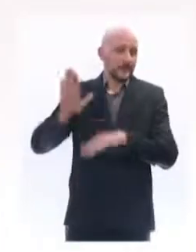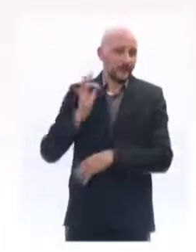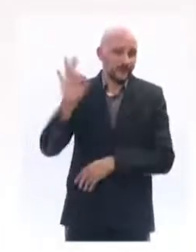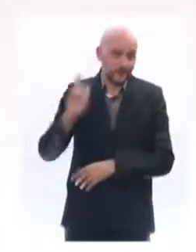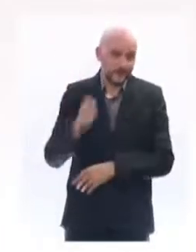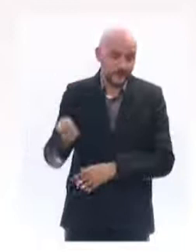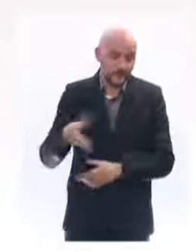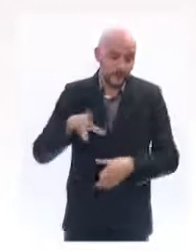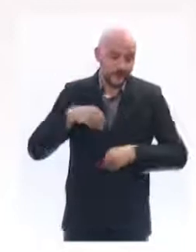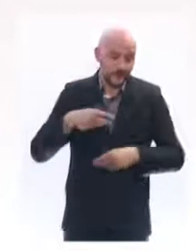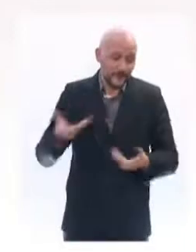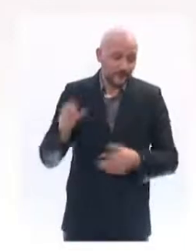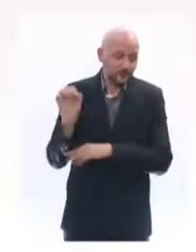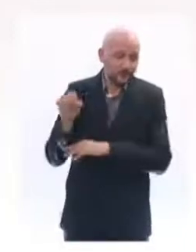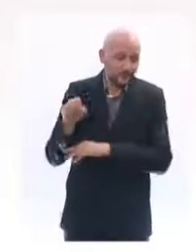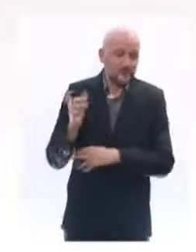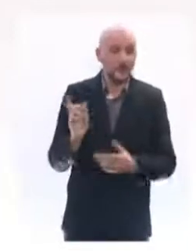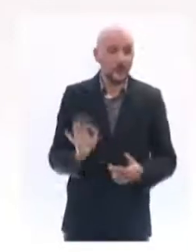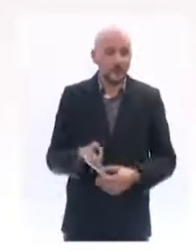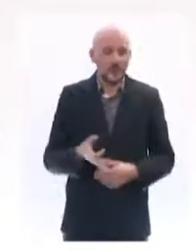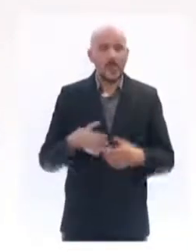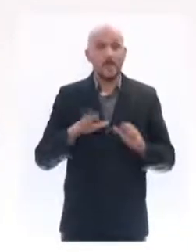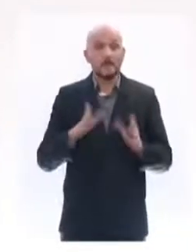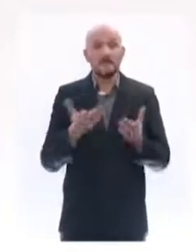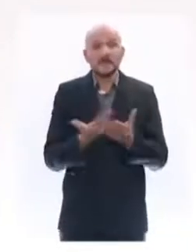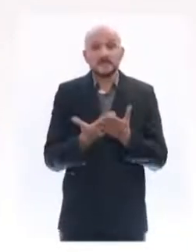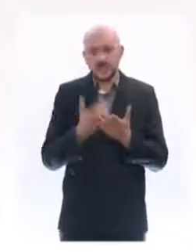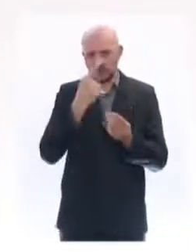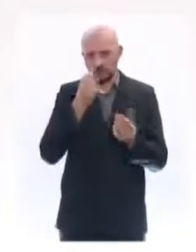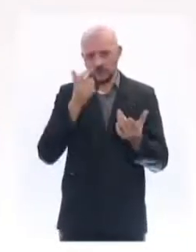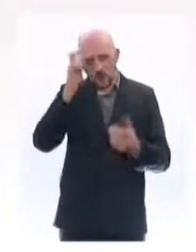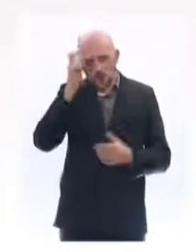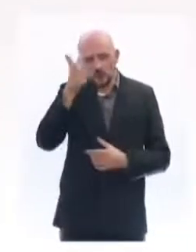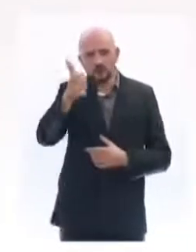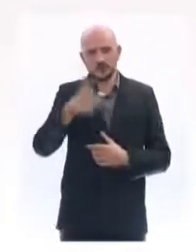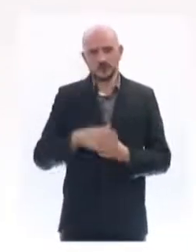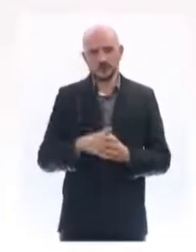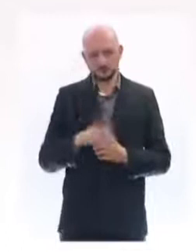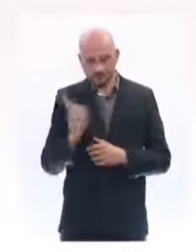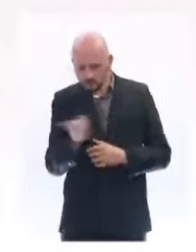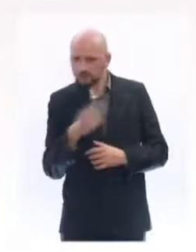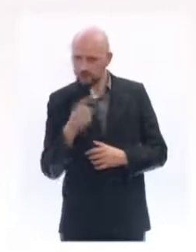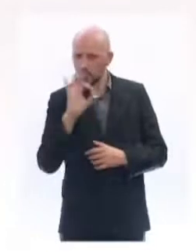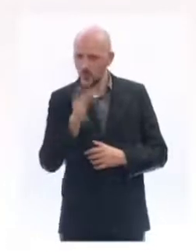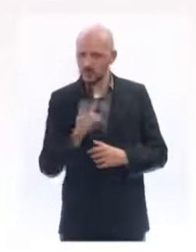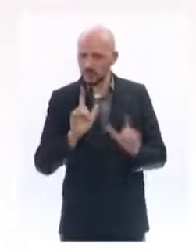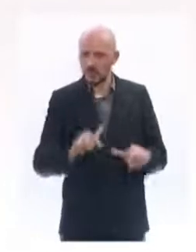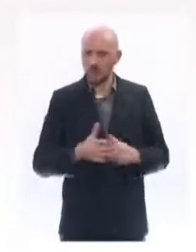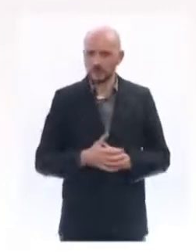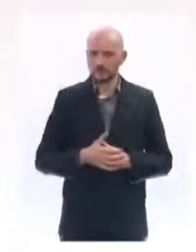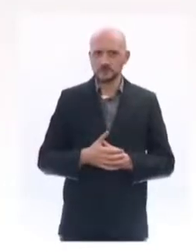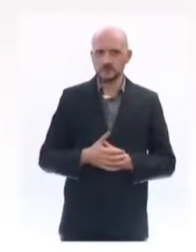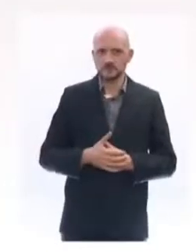mais je crois avant tout au bon sens de nos concitoyens les françaises et français